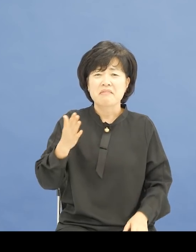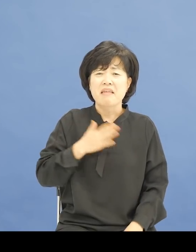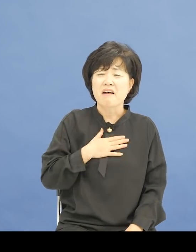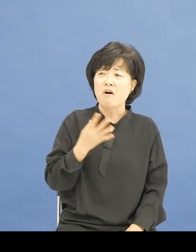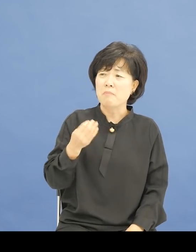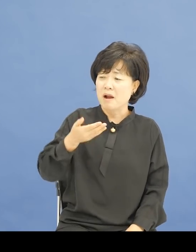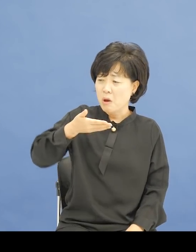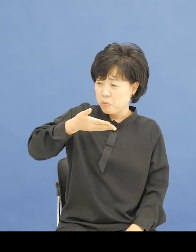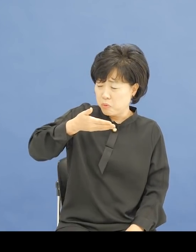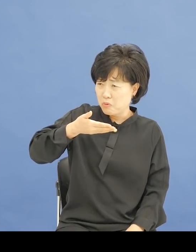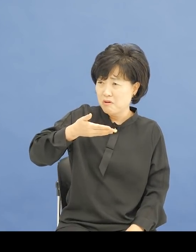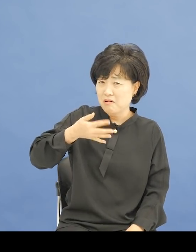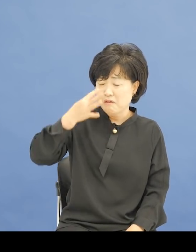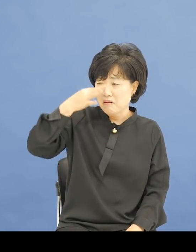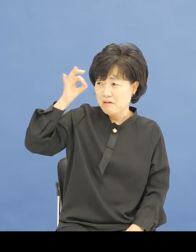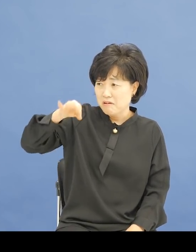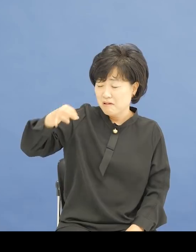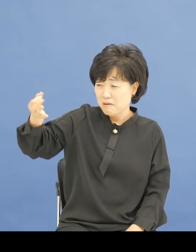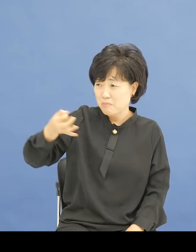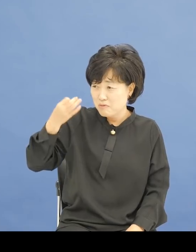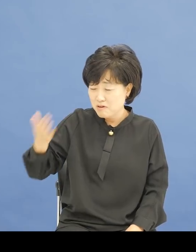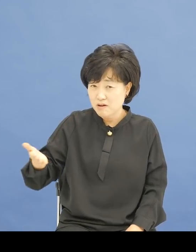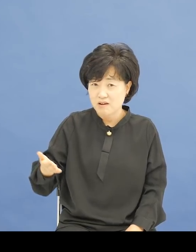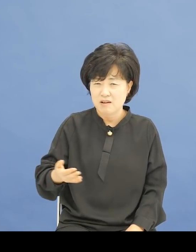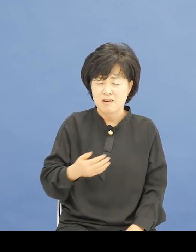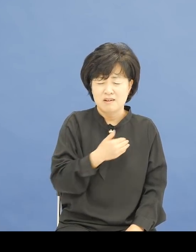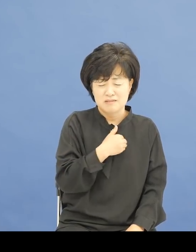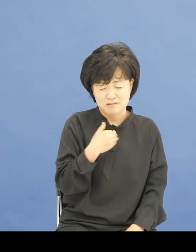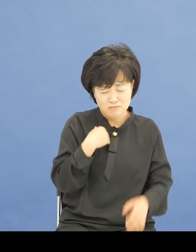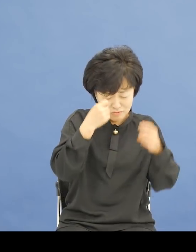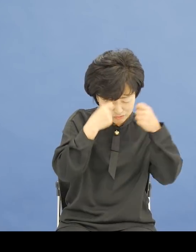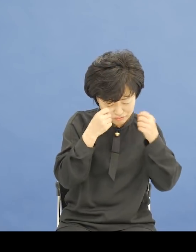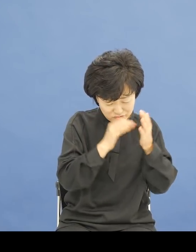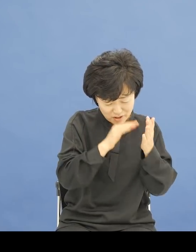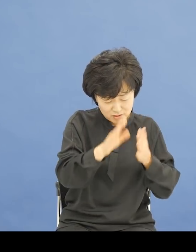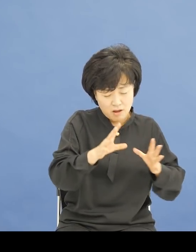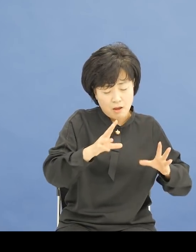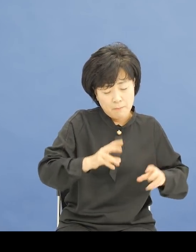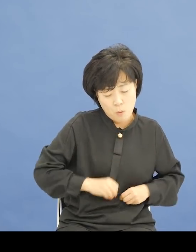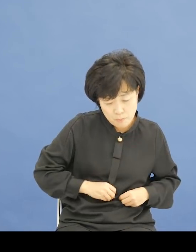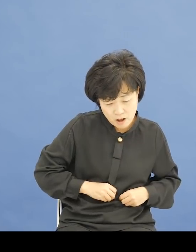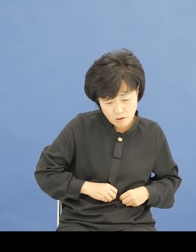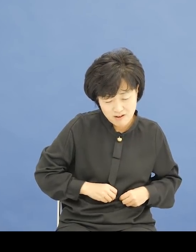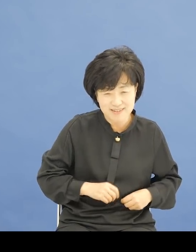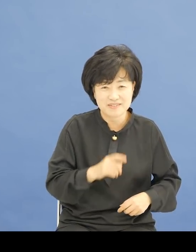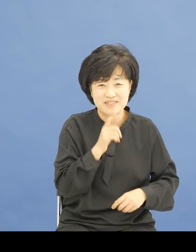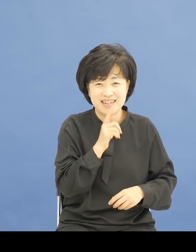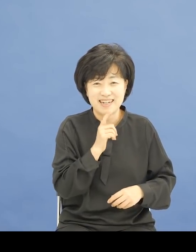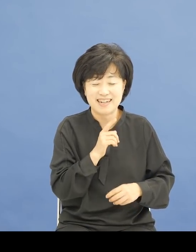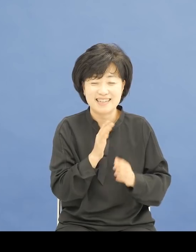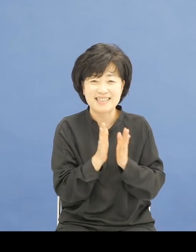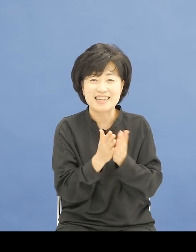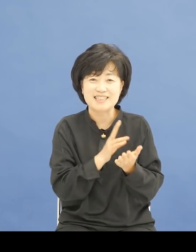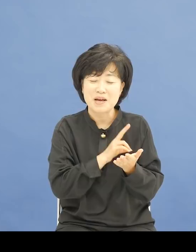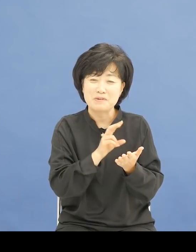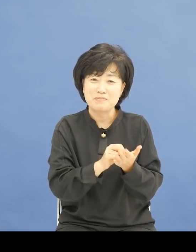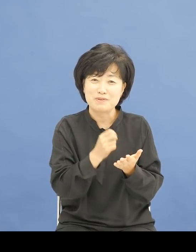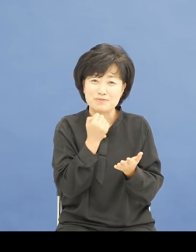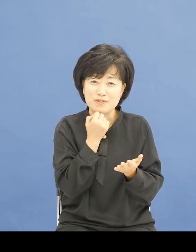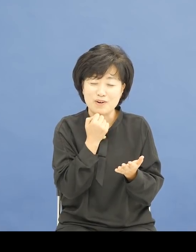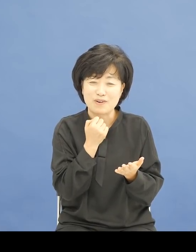특이해요. 내가 얼마나 만만해 보였으면. 실컷 울고 나니 배가 고파졌어요. 배고파졌어요. 네. 이 책,